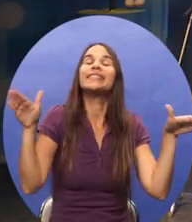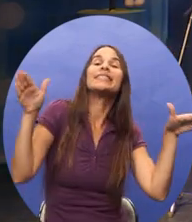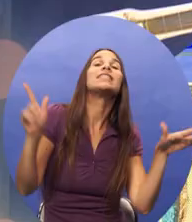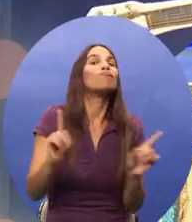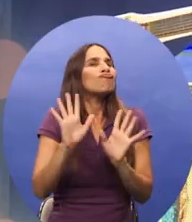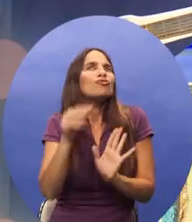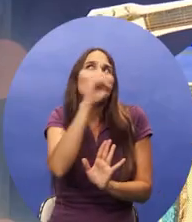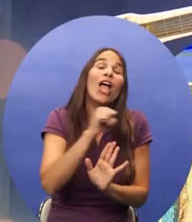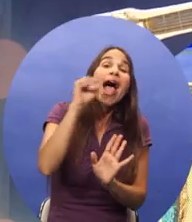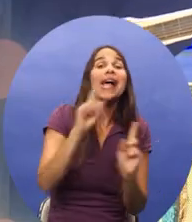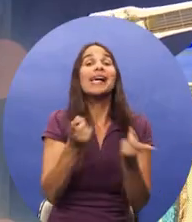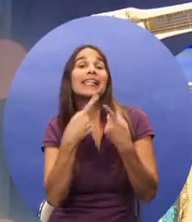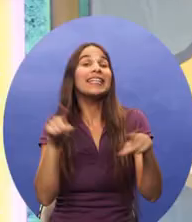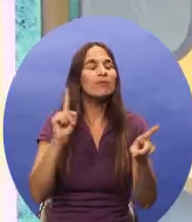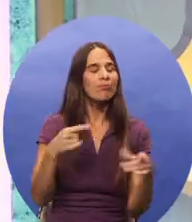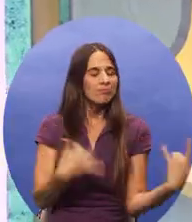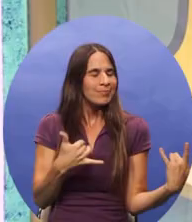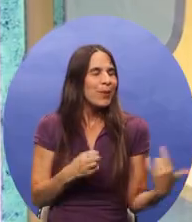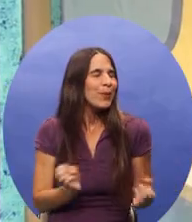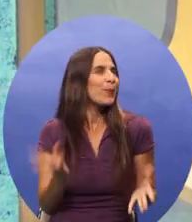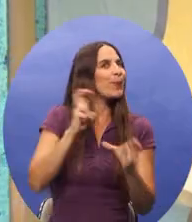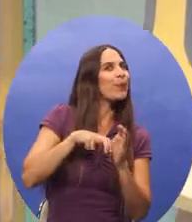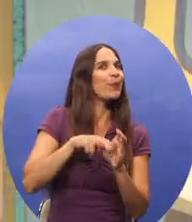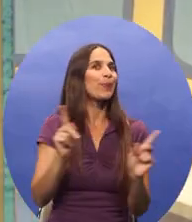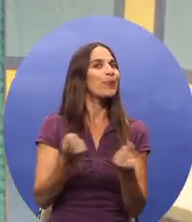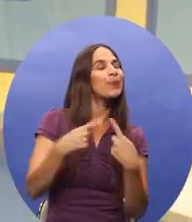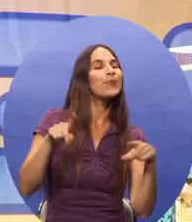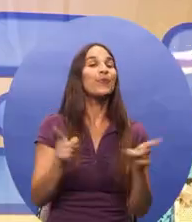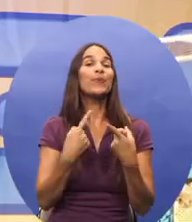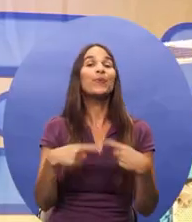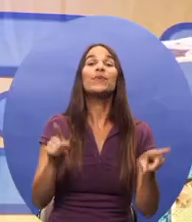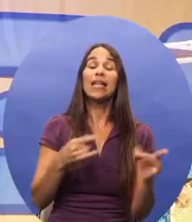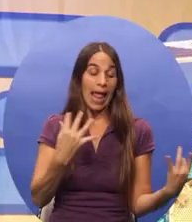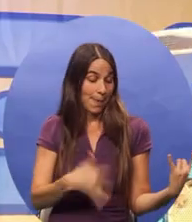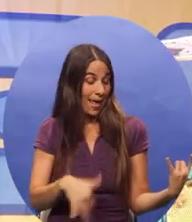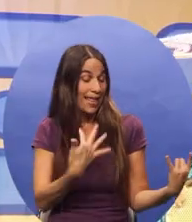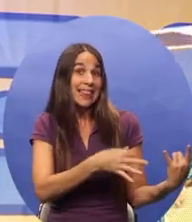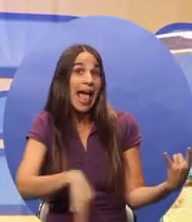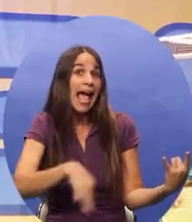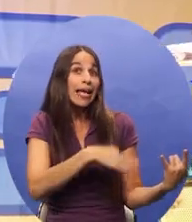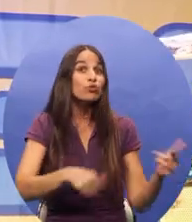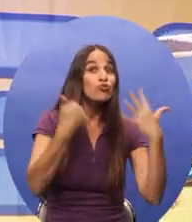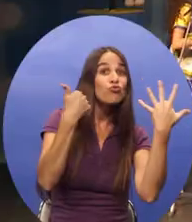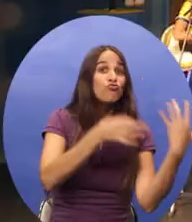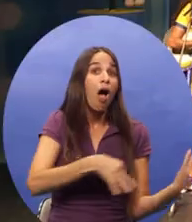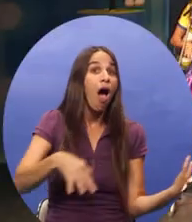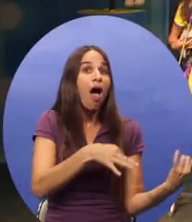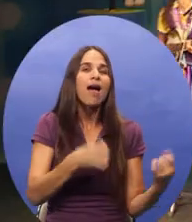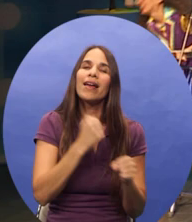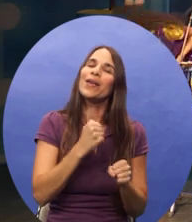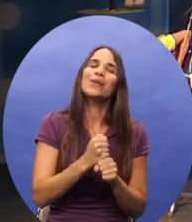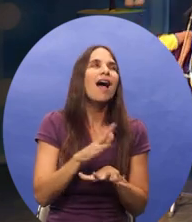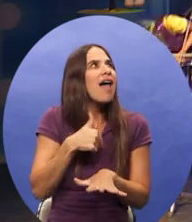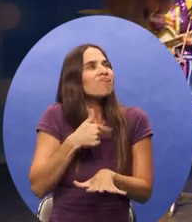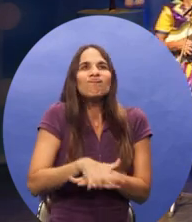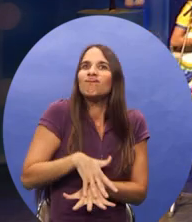המעופפת, אם רק שרים, היא מצטרפת. למיתרים שישה, והיא